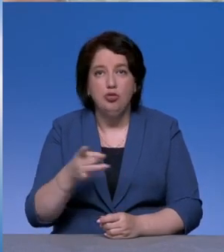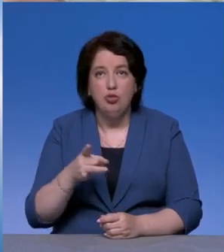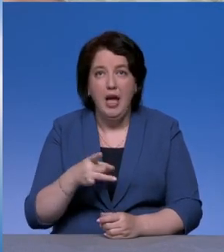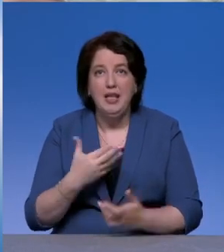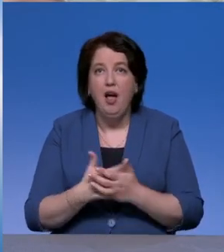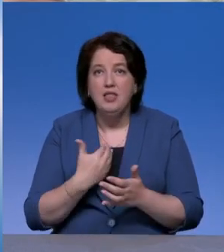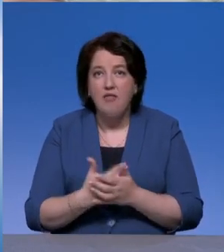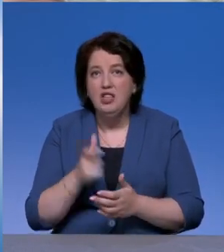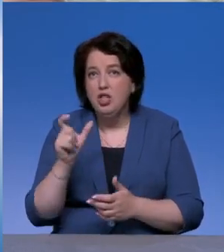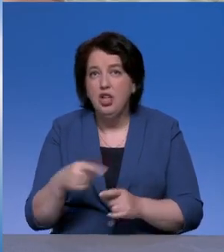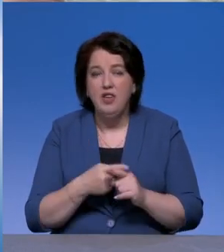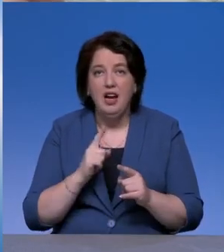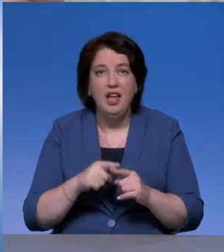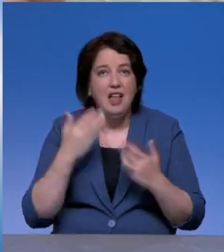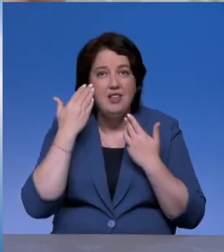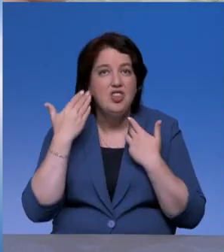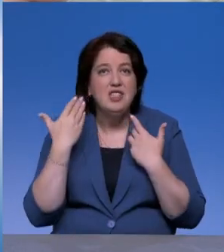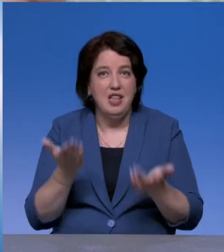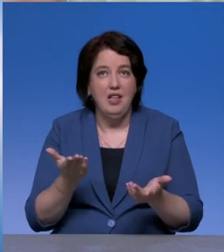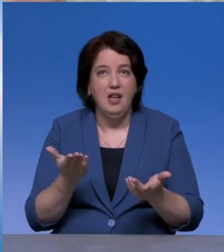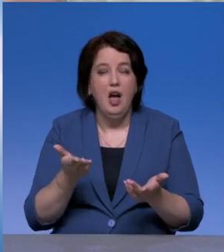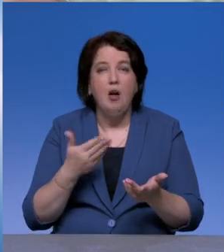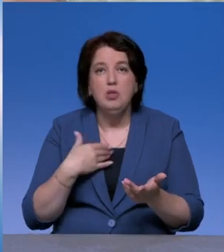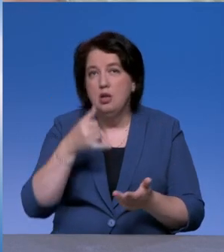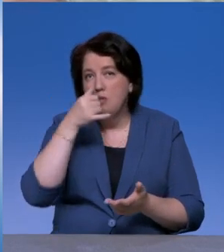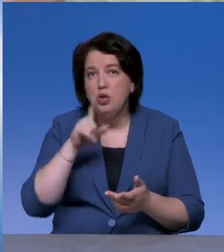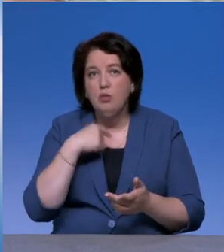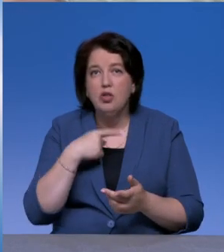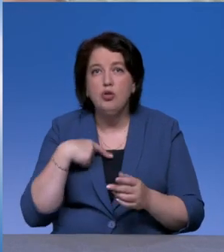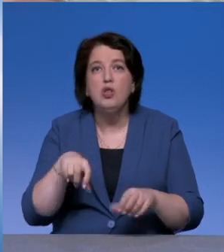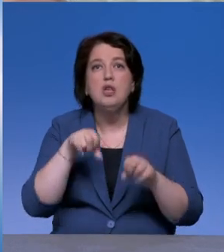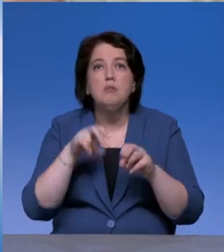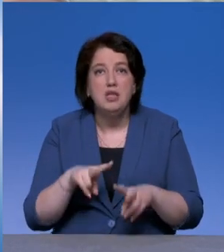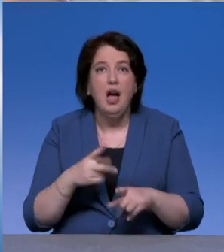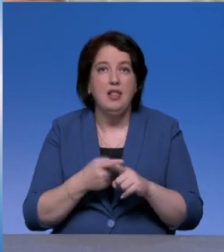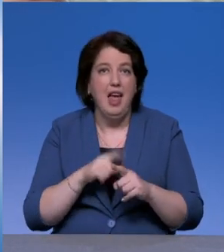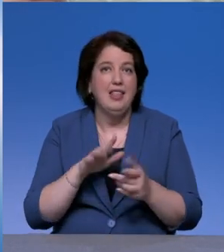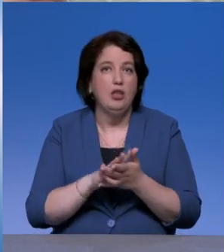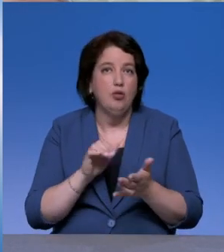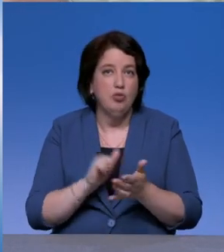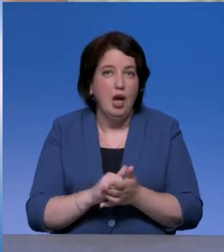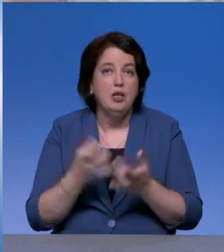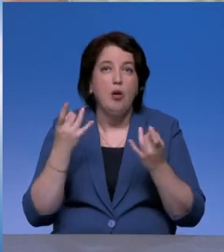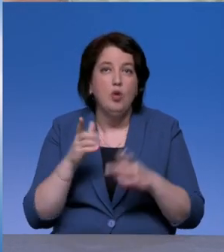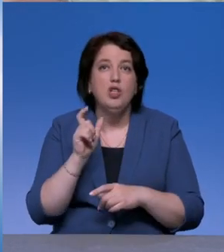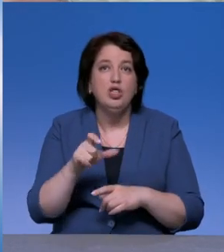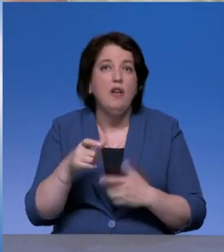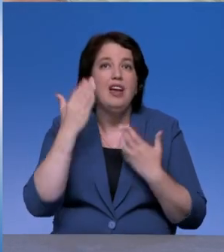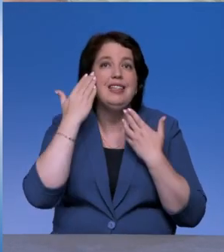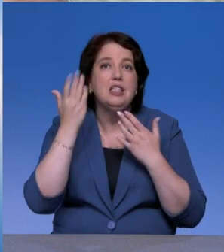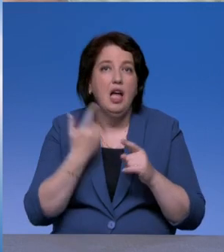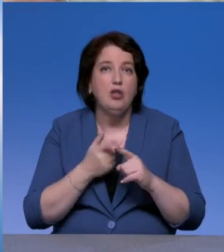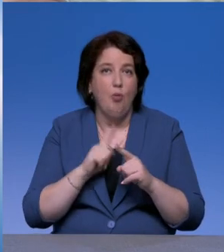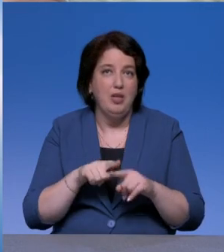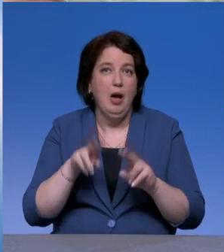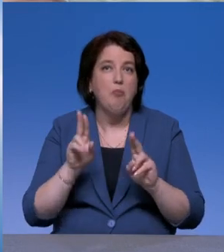же не будем говорить о том, что он умышленно их нарушает. То есть, скорее всего, он просто не знает, заблуждается. И поэтому,